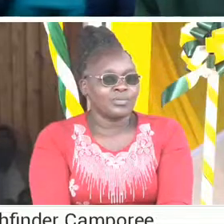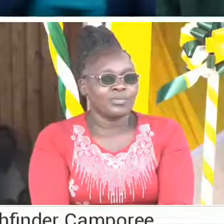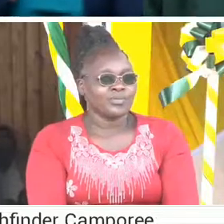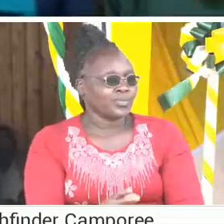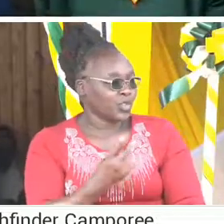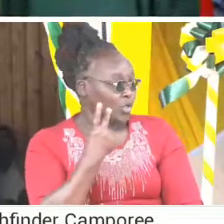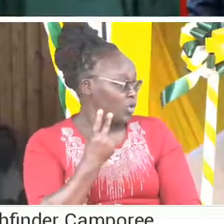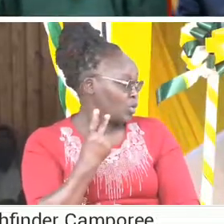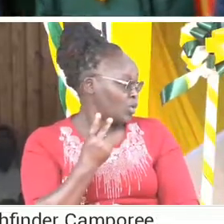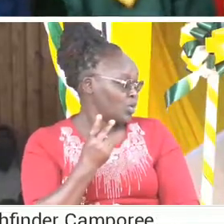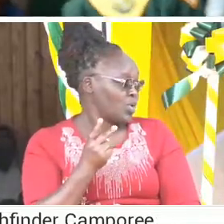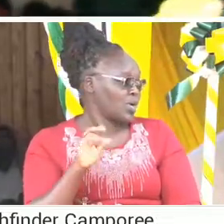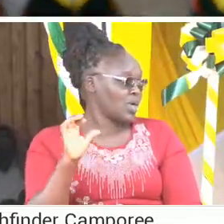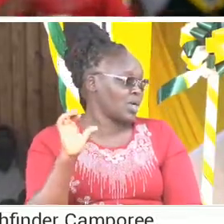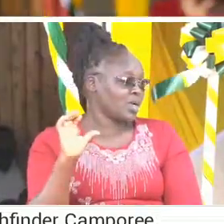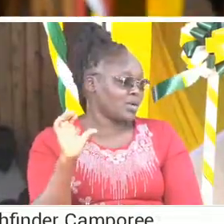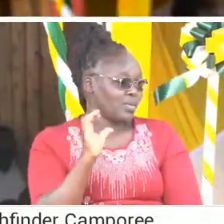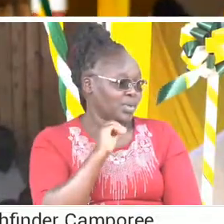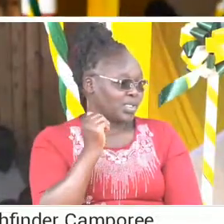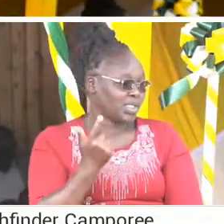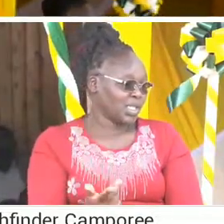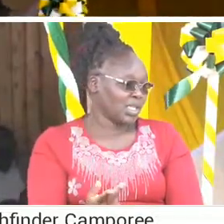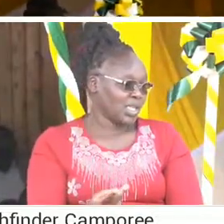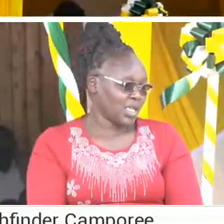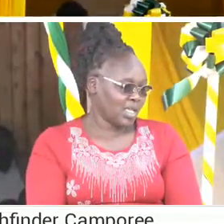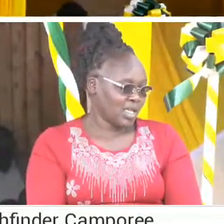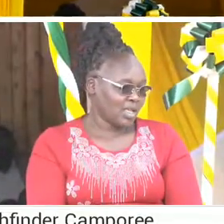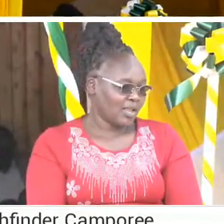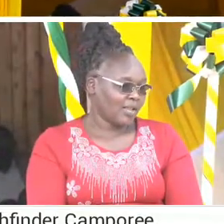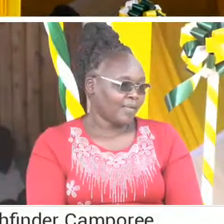John Gemba ambaye ni kiongozi wa